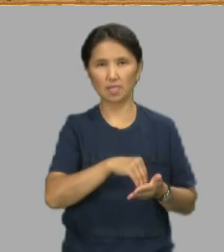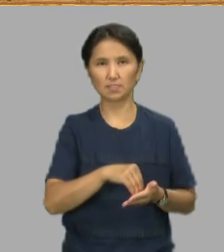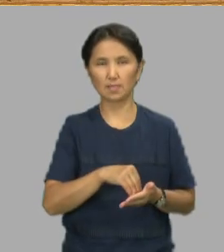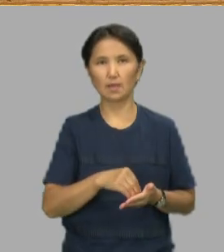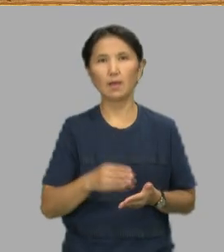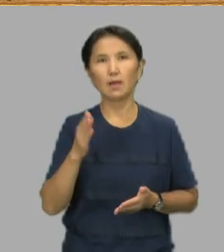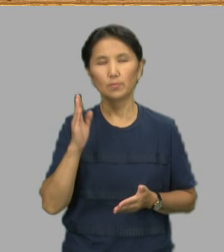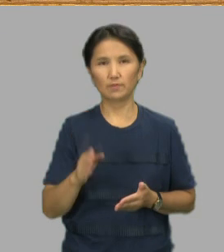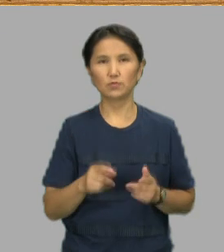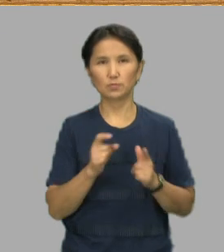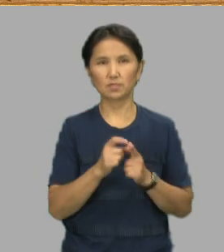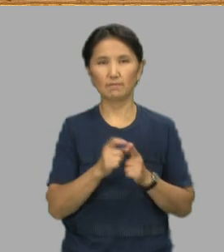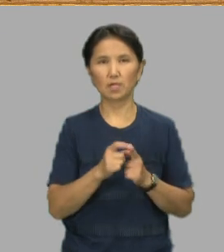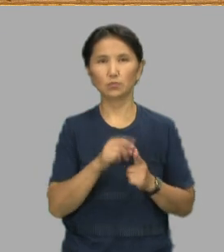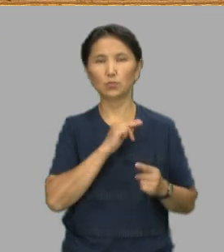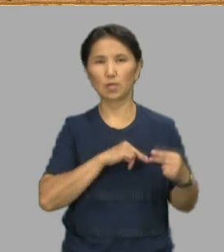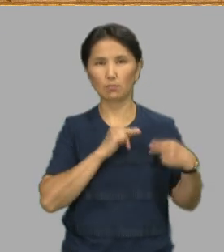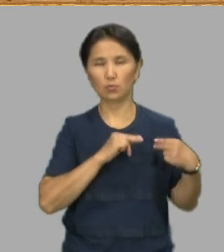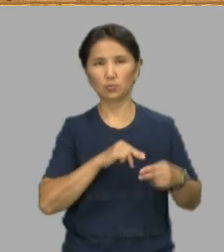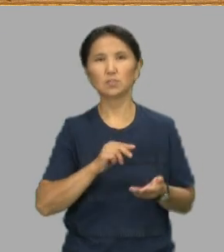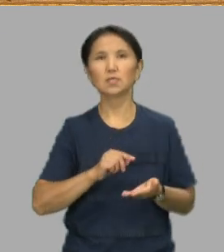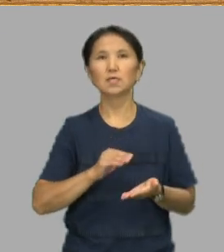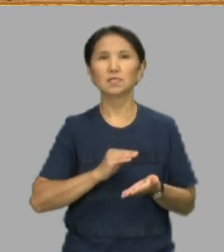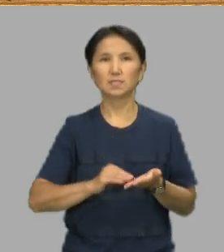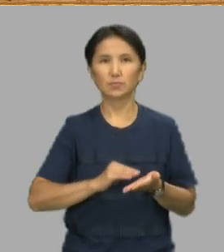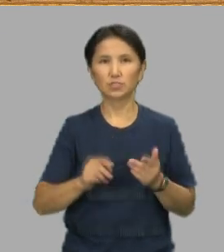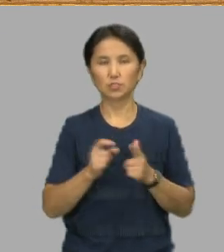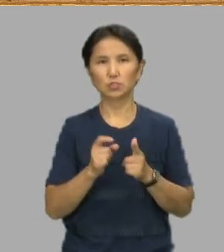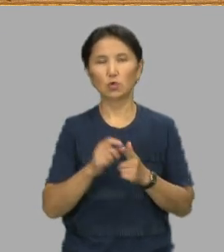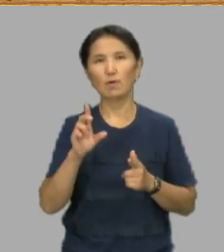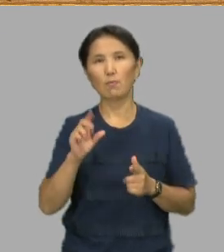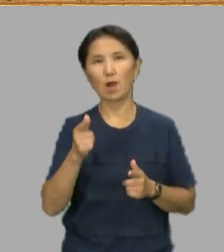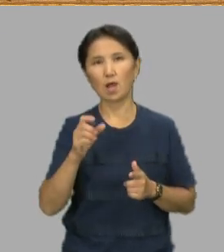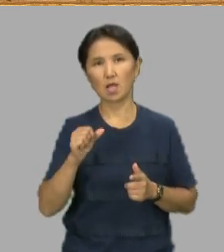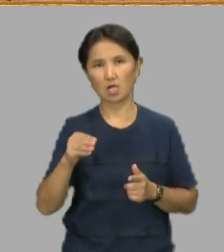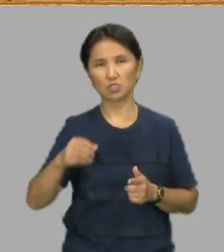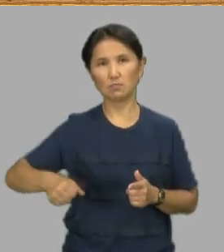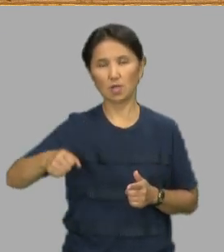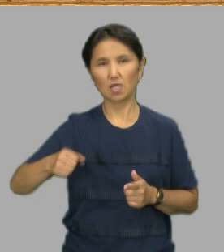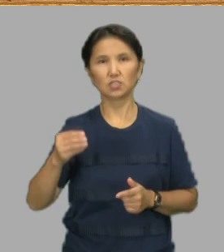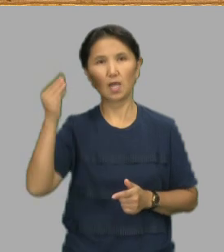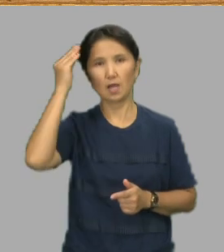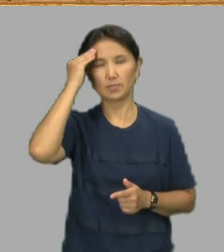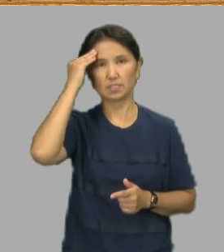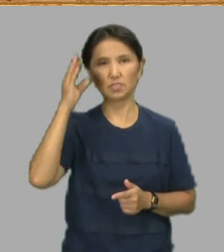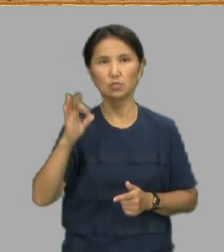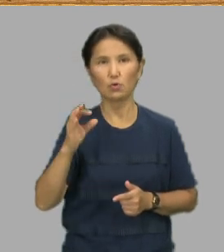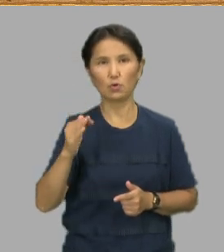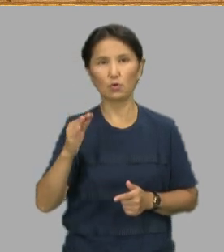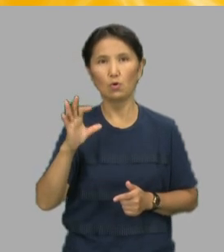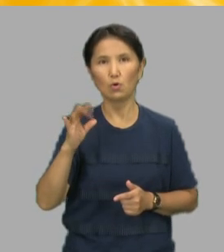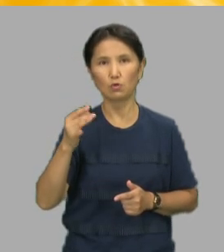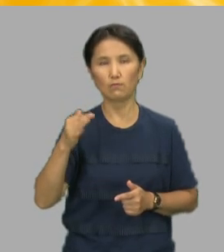Проведем словарную работу. Запишите слово «багаж». Обозначьте